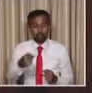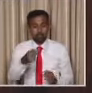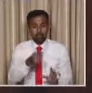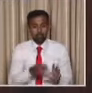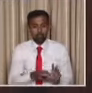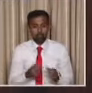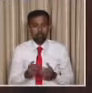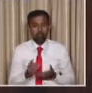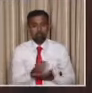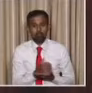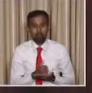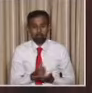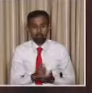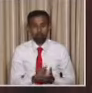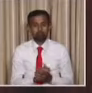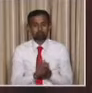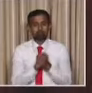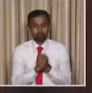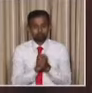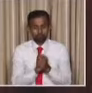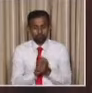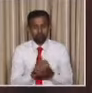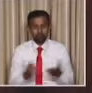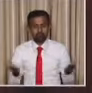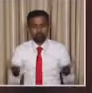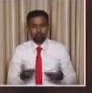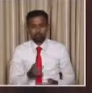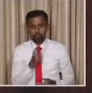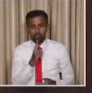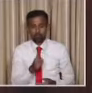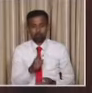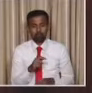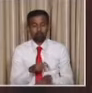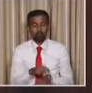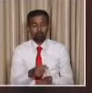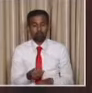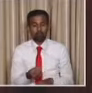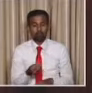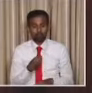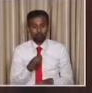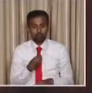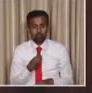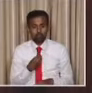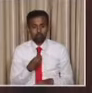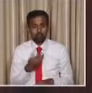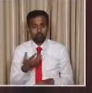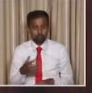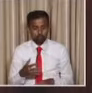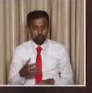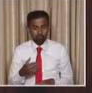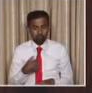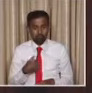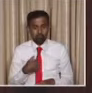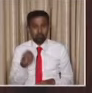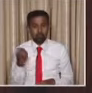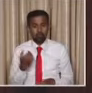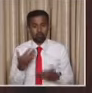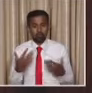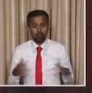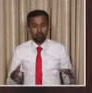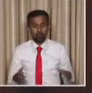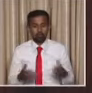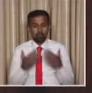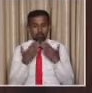අපි සියලු දෙනාම අත්වල් බැඳගැනීමේ කියලා ඉල්ලා සිටිමි. මට කාල මගේ කාල වේලාව අවසන් වුන නිසා මගේ කතාව මෙතනින් අවසන්